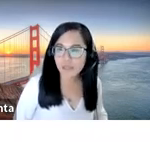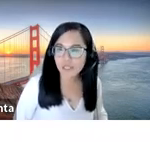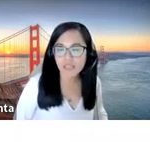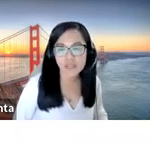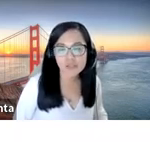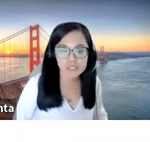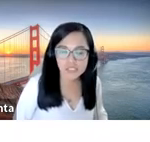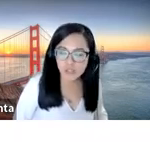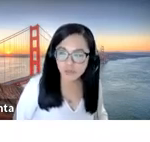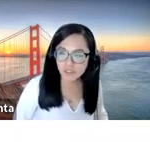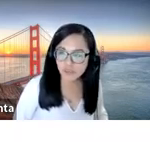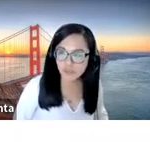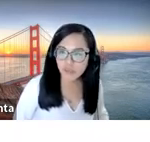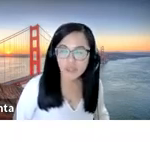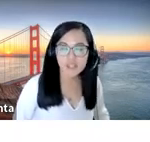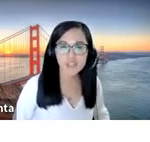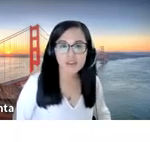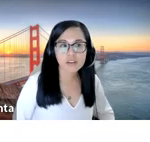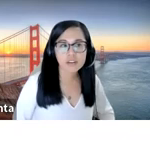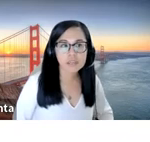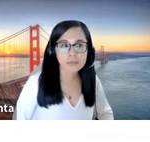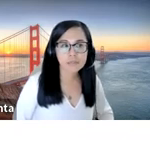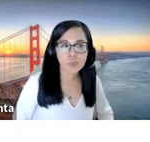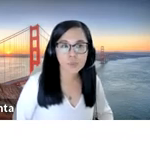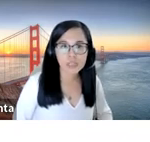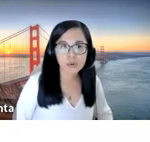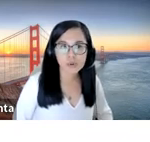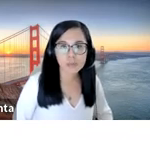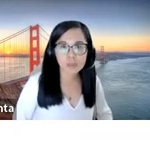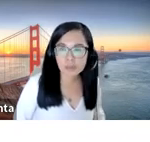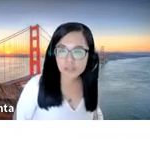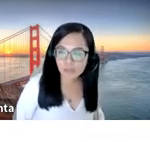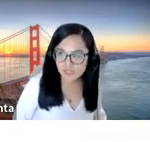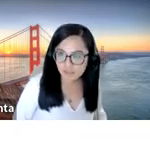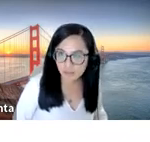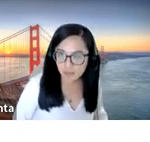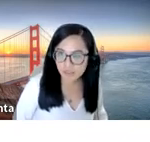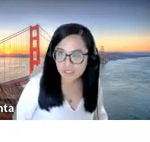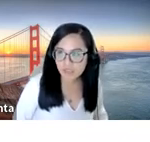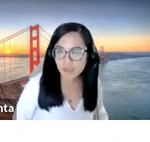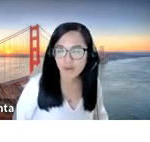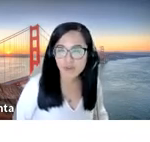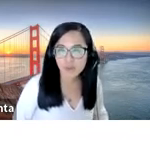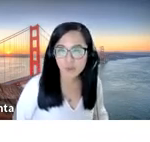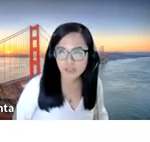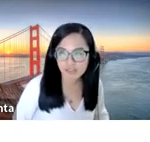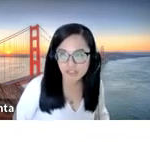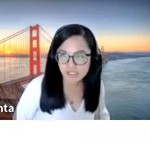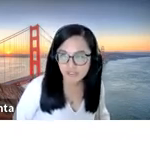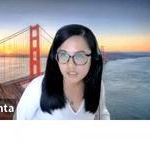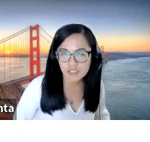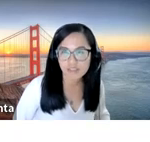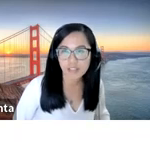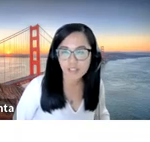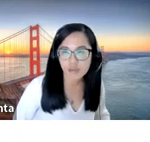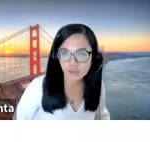resume that now speaks not only to their their employment basic employment skills, but also more advanced